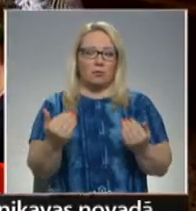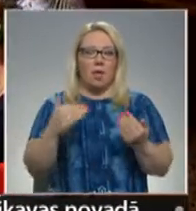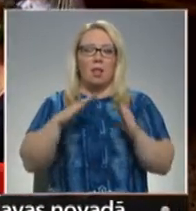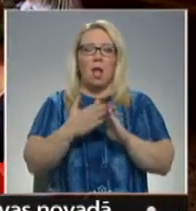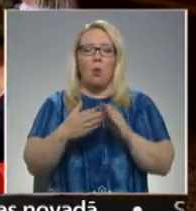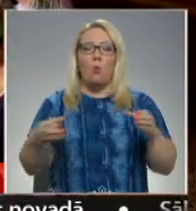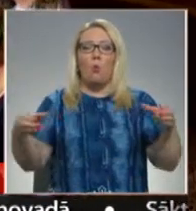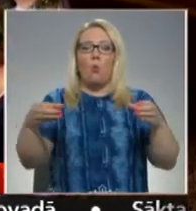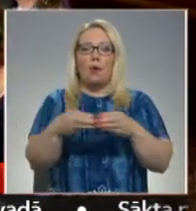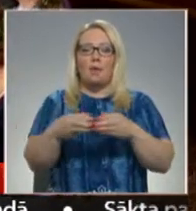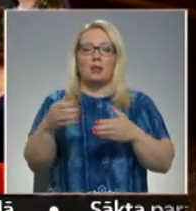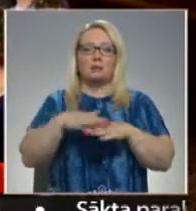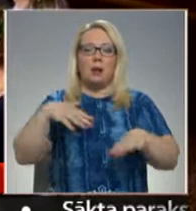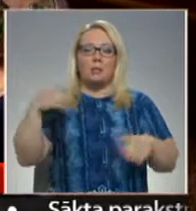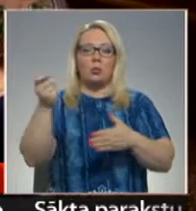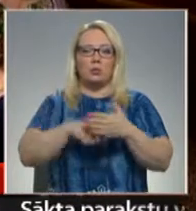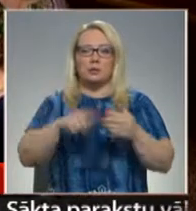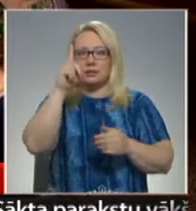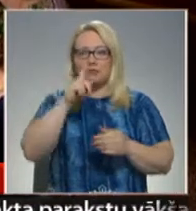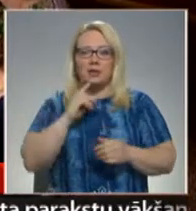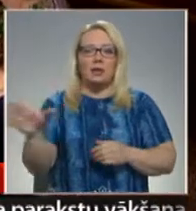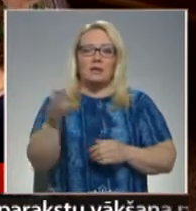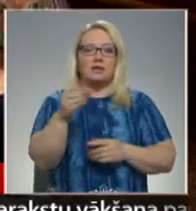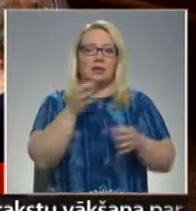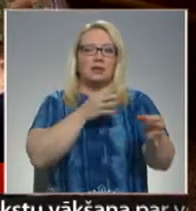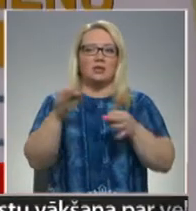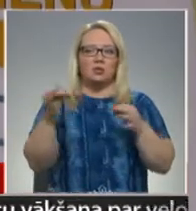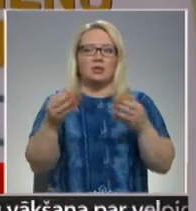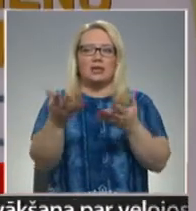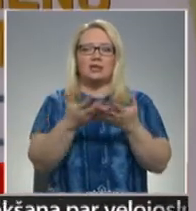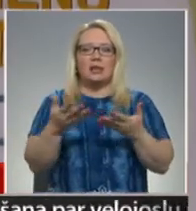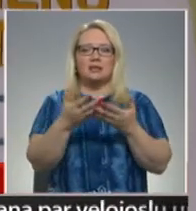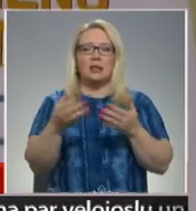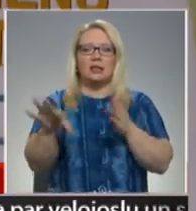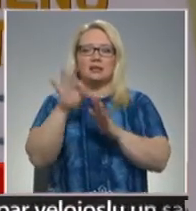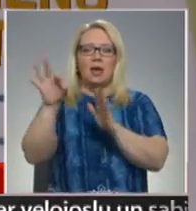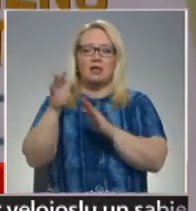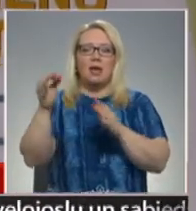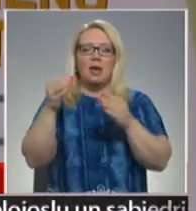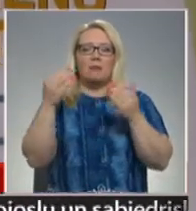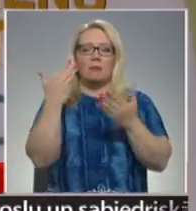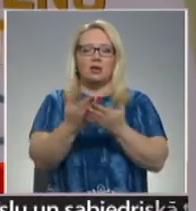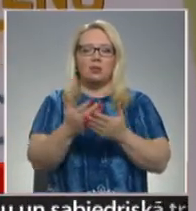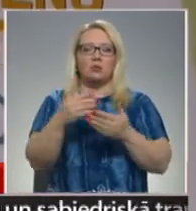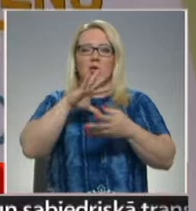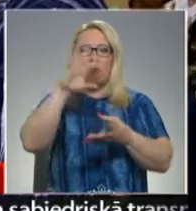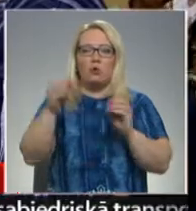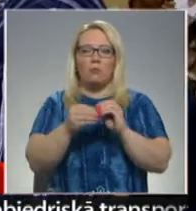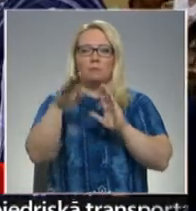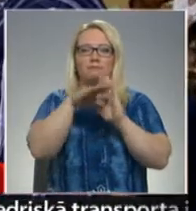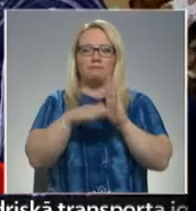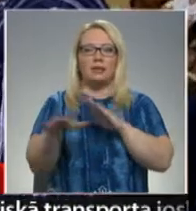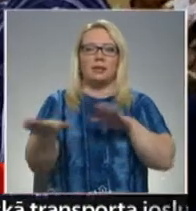kopienu parlaments noslēgsies svētdien, kad visi diskusijās izkristalizētie priekšlikumi tiks apkopot rīcības plānā nākamajiem 2 gadiem